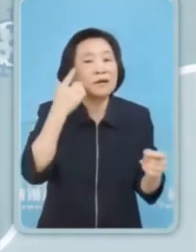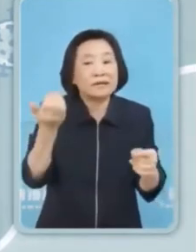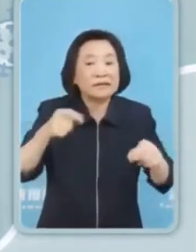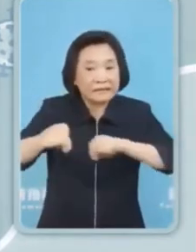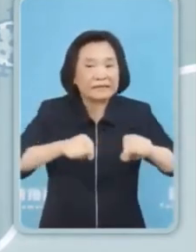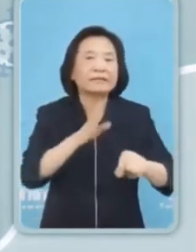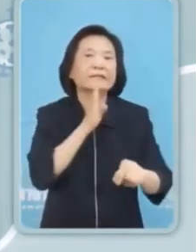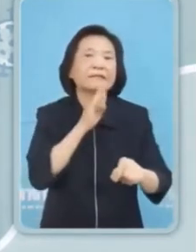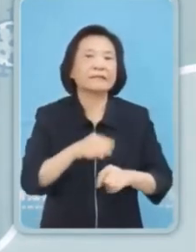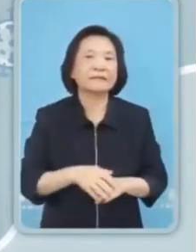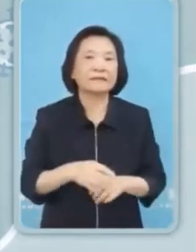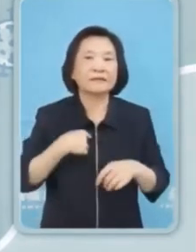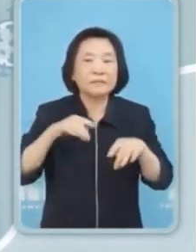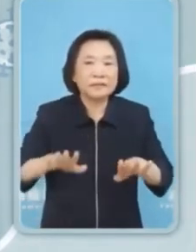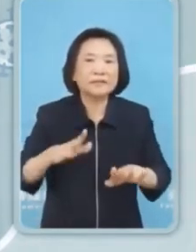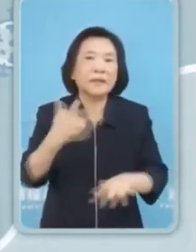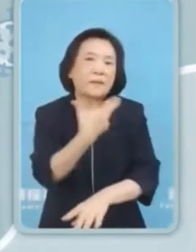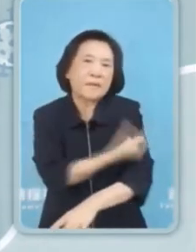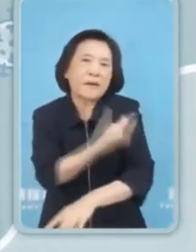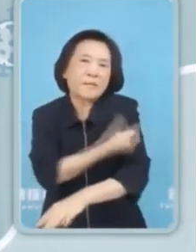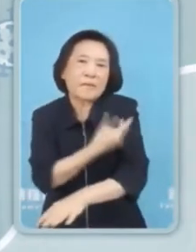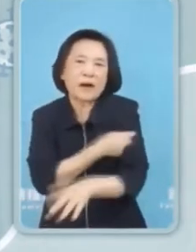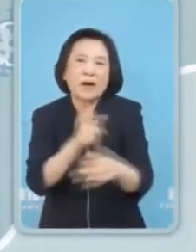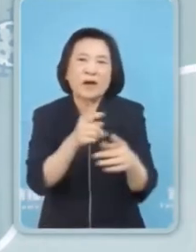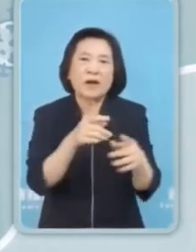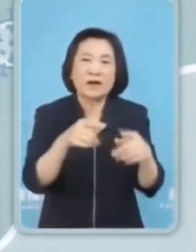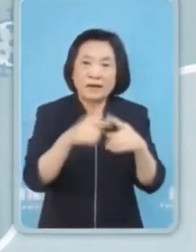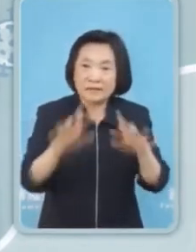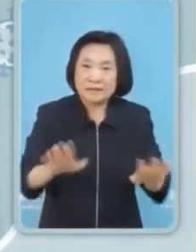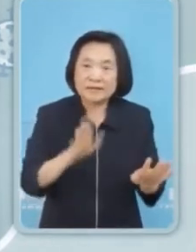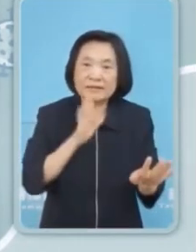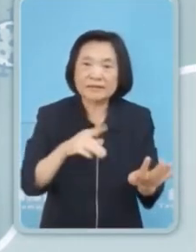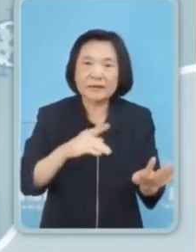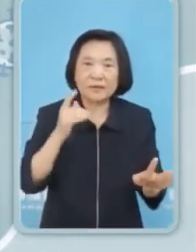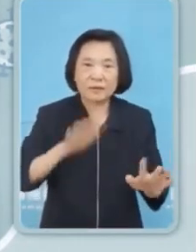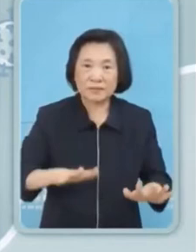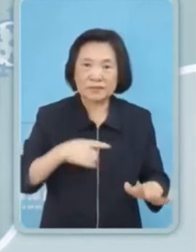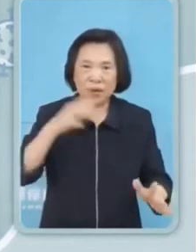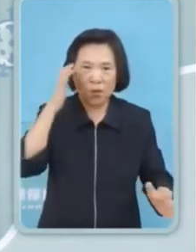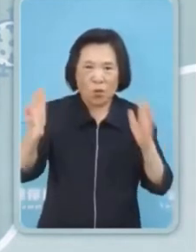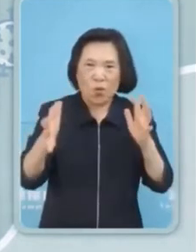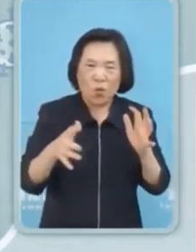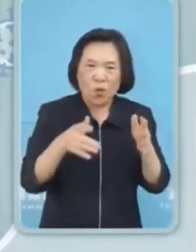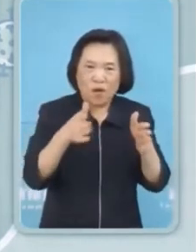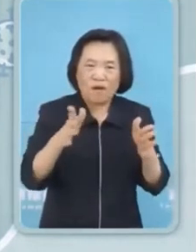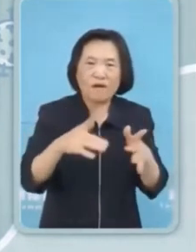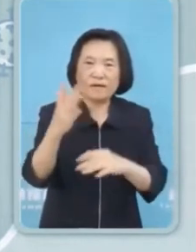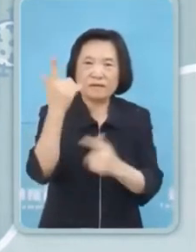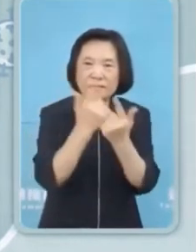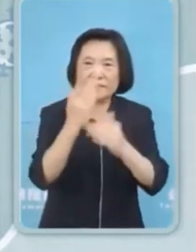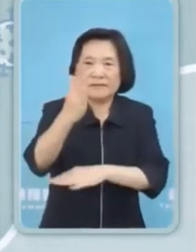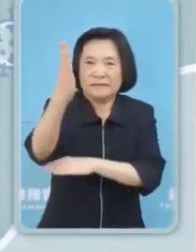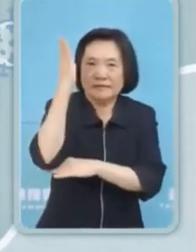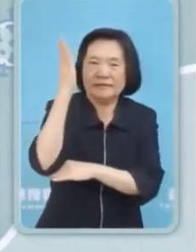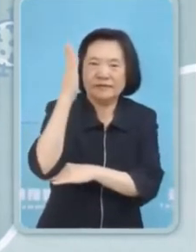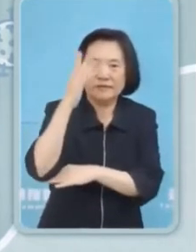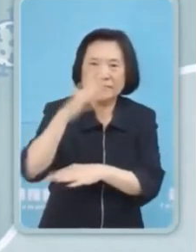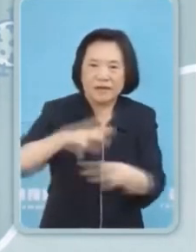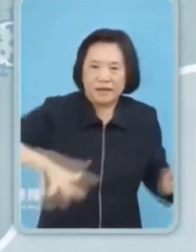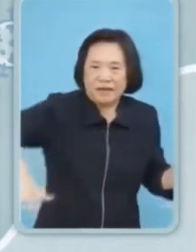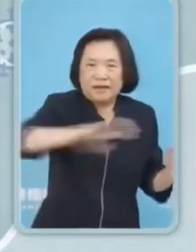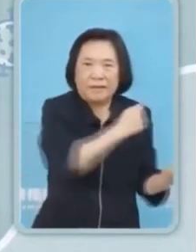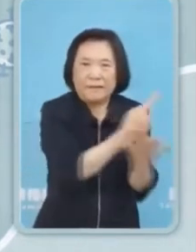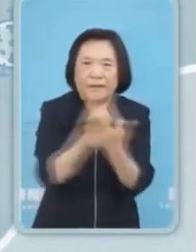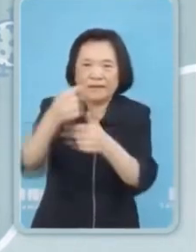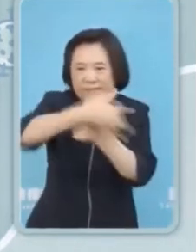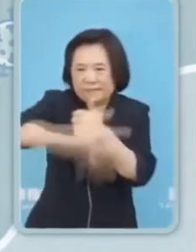那么在疫苗一边慢慢打越多的话，我们现在是用很大的力气，你知道哈，就是用市政府全部的力气